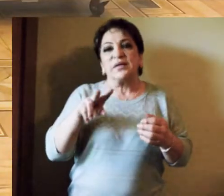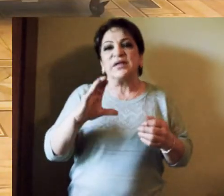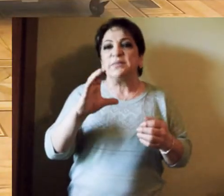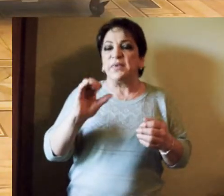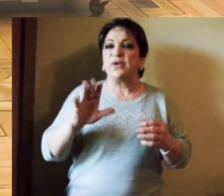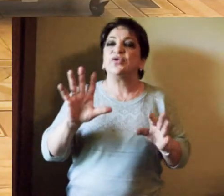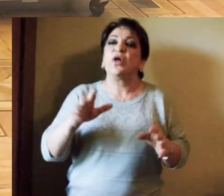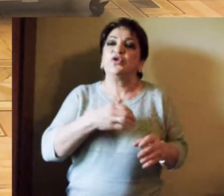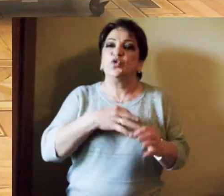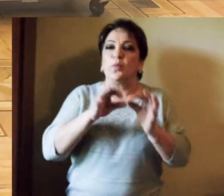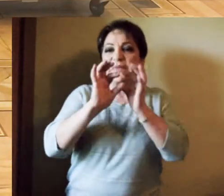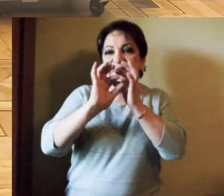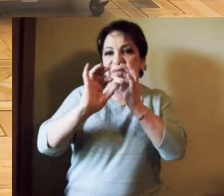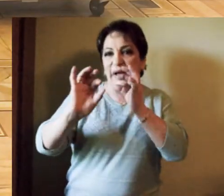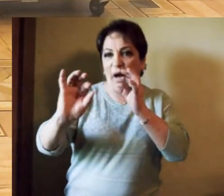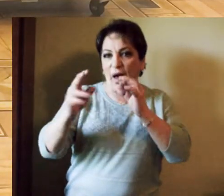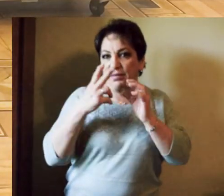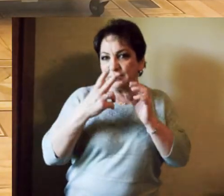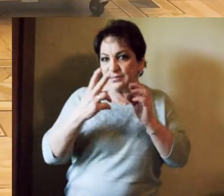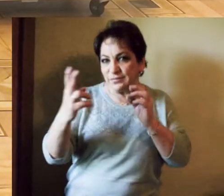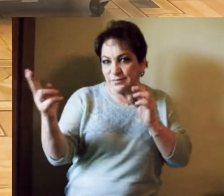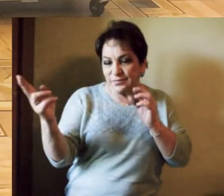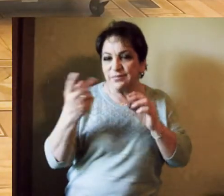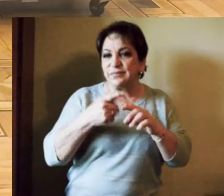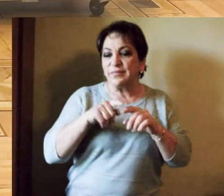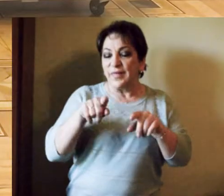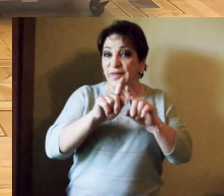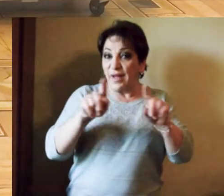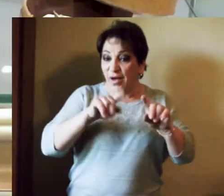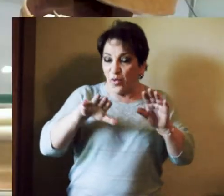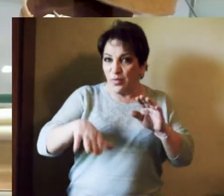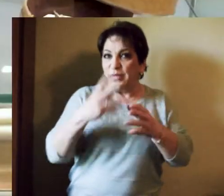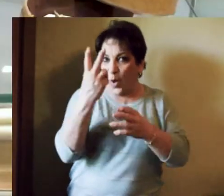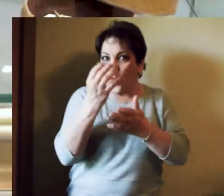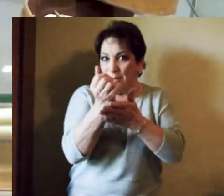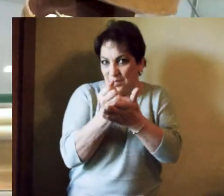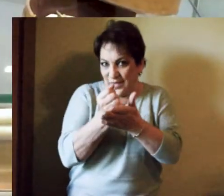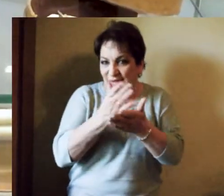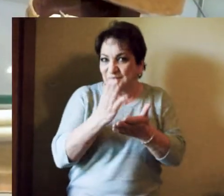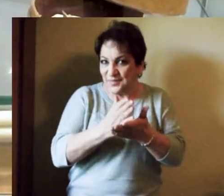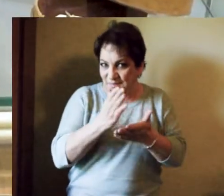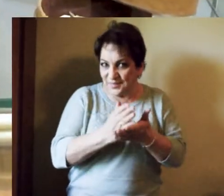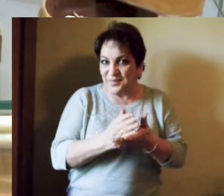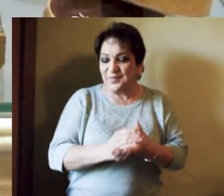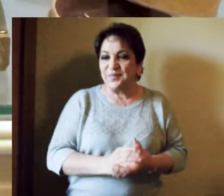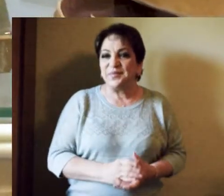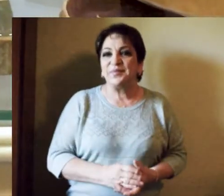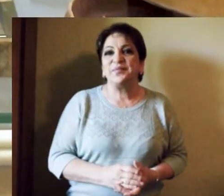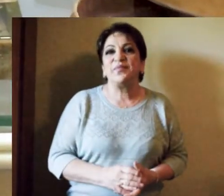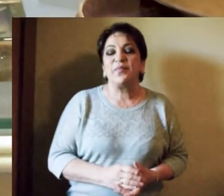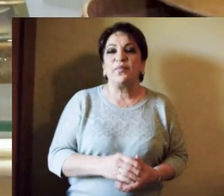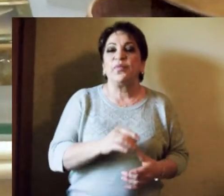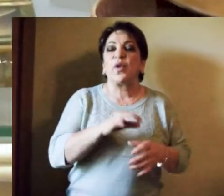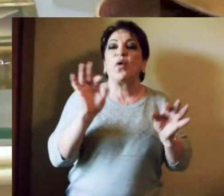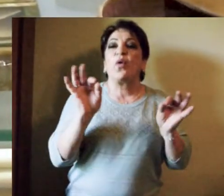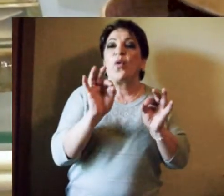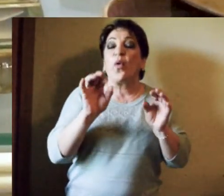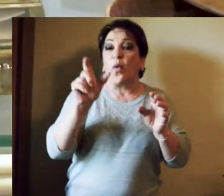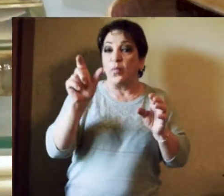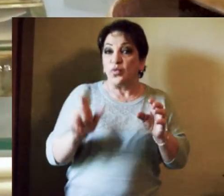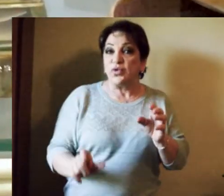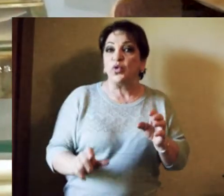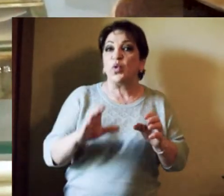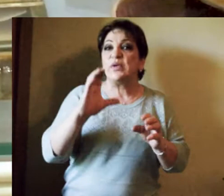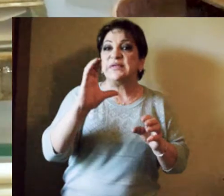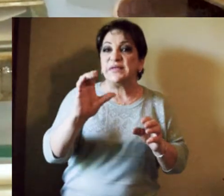Սպենդերյանը սիրում էր սիգար ծխել և մեր թանգարանում տրանցից երկու սպահում են։ Կոմպոզիտորի